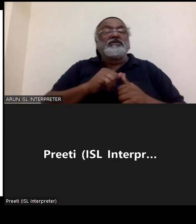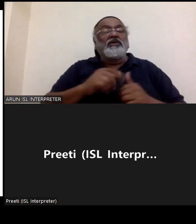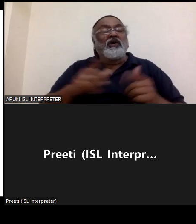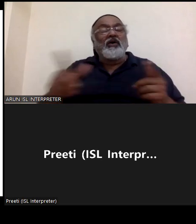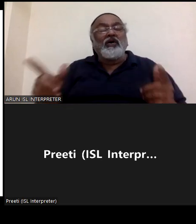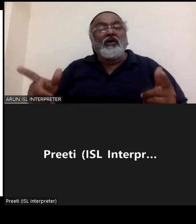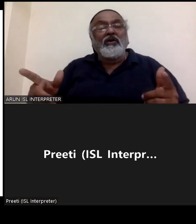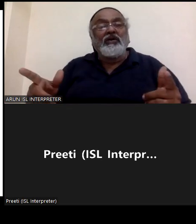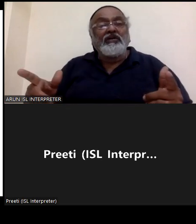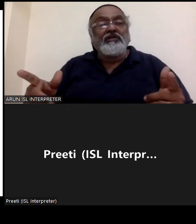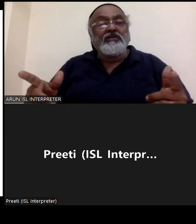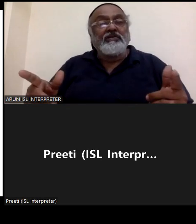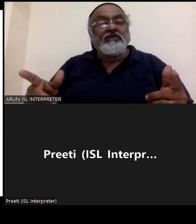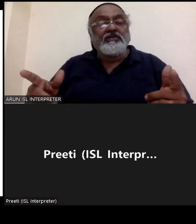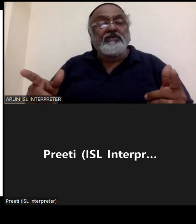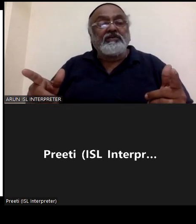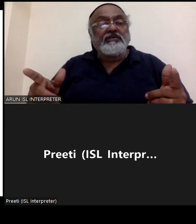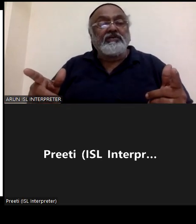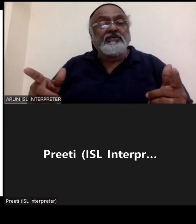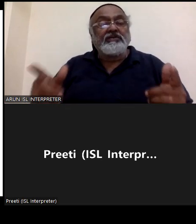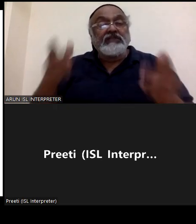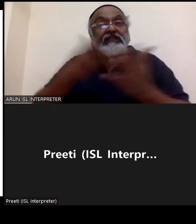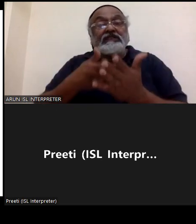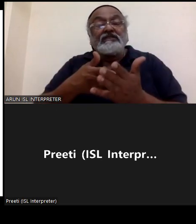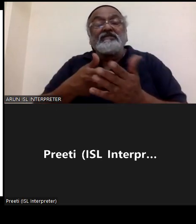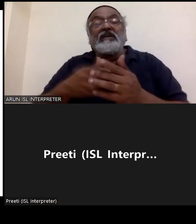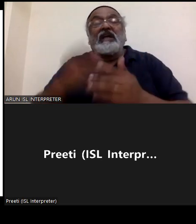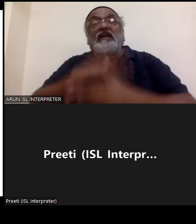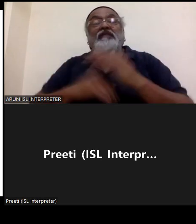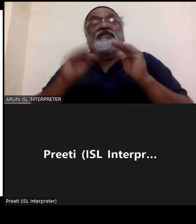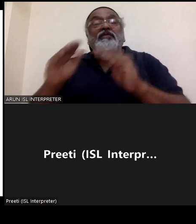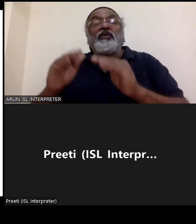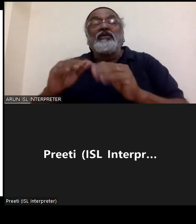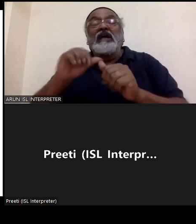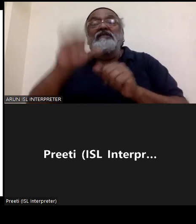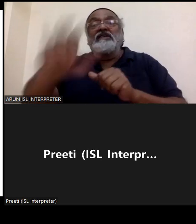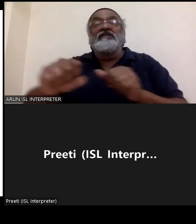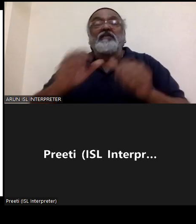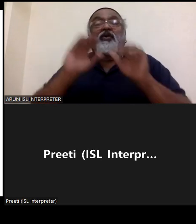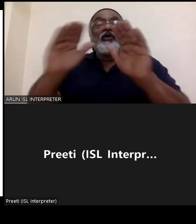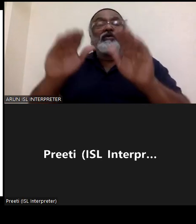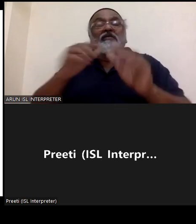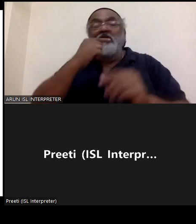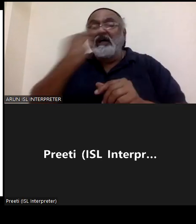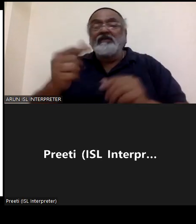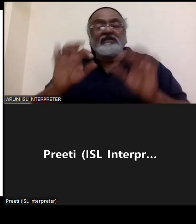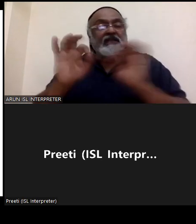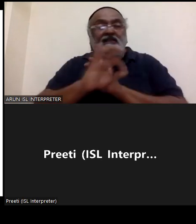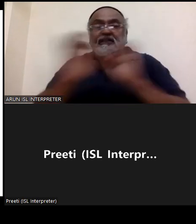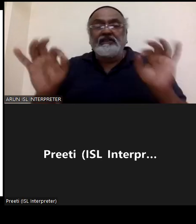पाए, उसके बारे में चर्चा नहीं है। ठीक है,